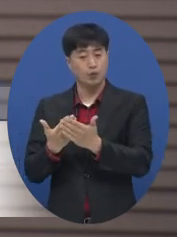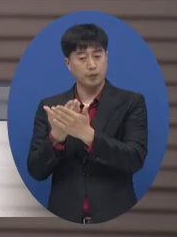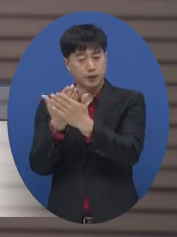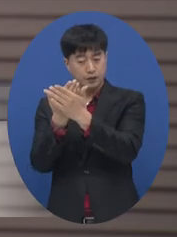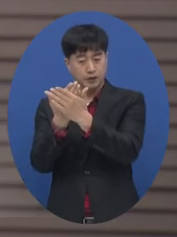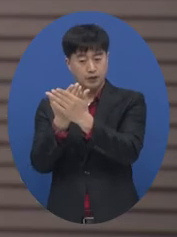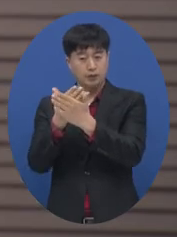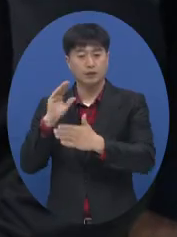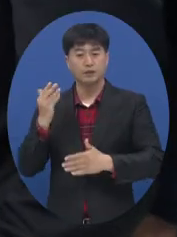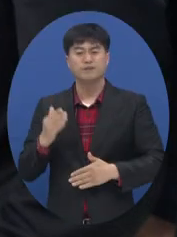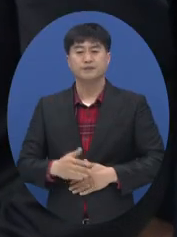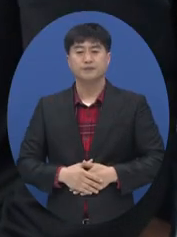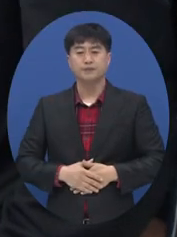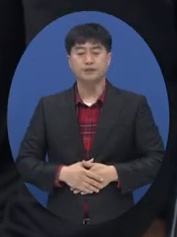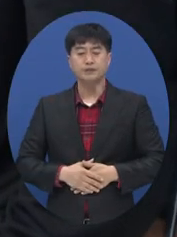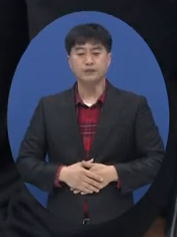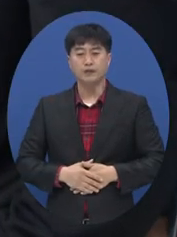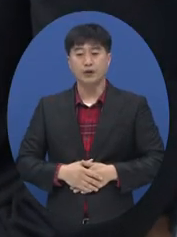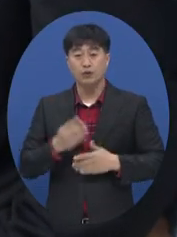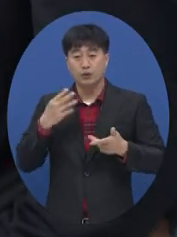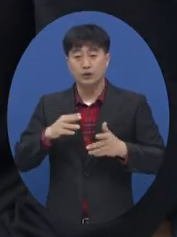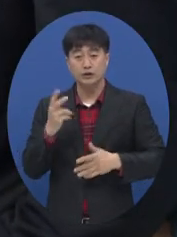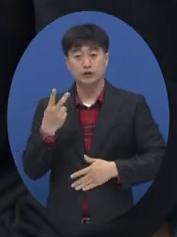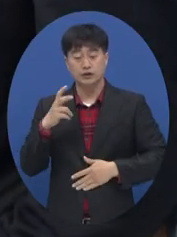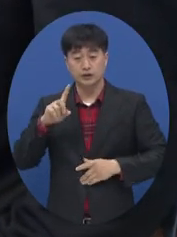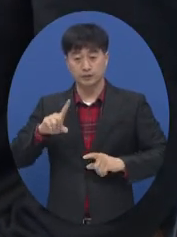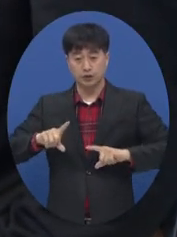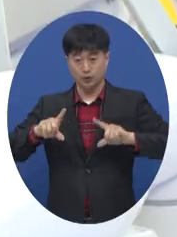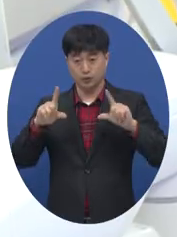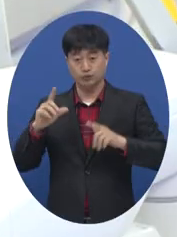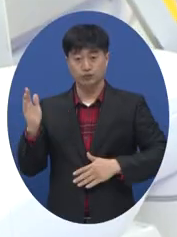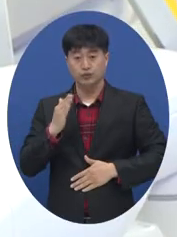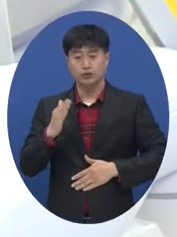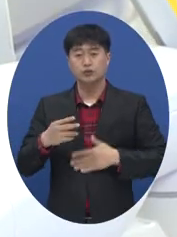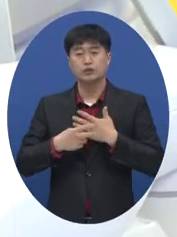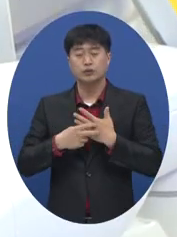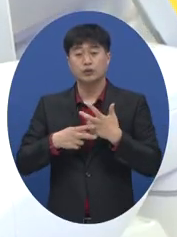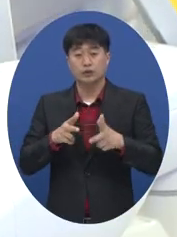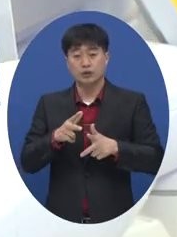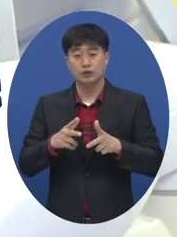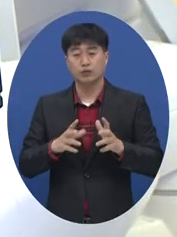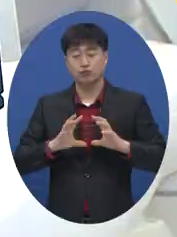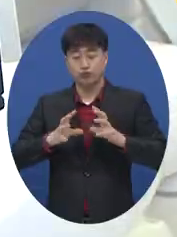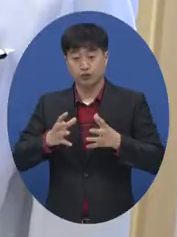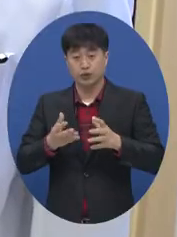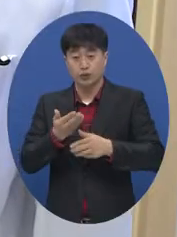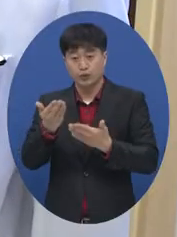교류가 활발히 되고. 도는 지난 2010년부터 의료산업 국제교류를 시작해